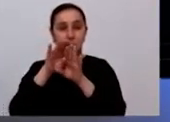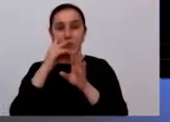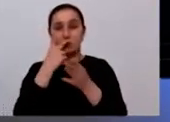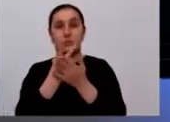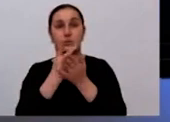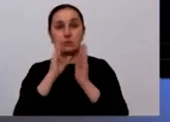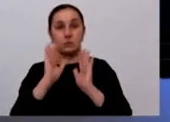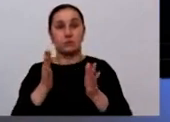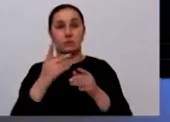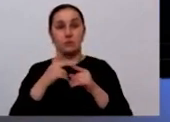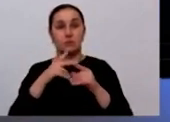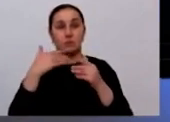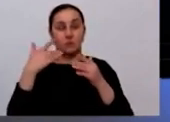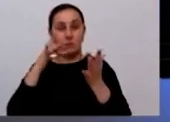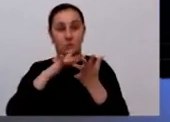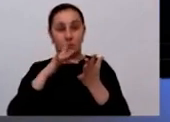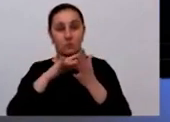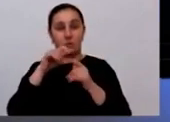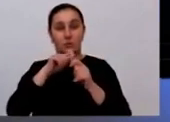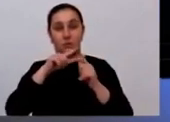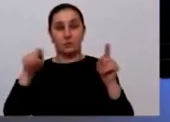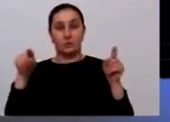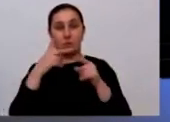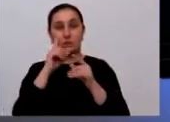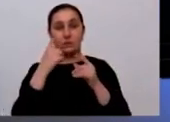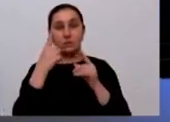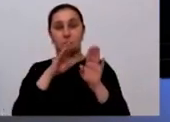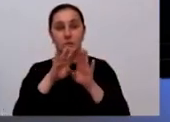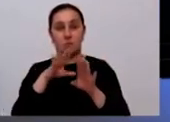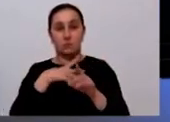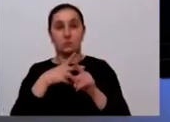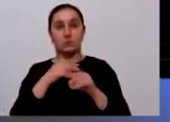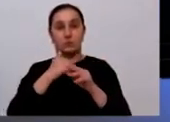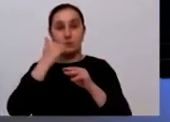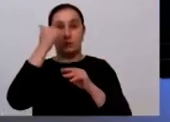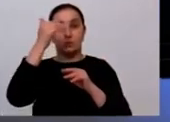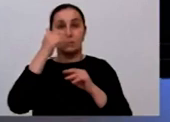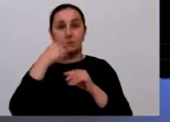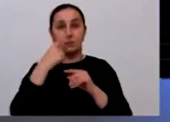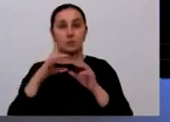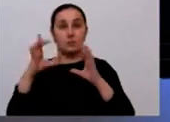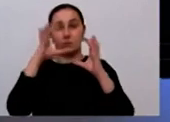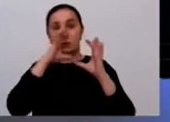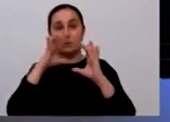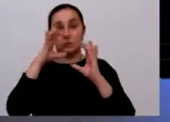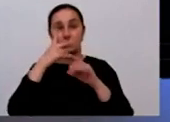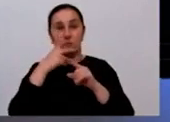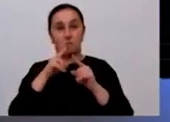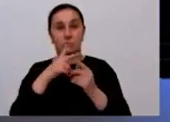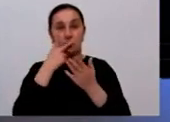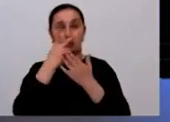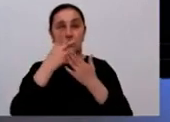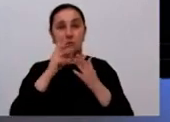joylashdi. Oraliq masofalari ham bir xil bo'ldi. Endi tepa qismini aylana orqali chizib